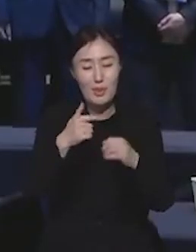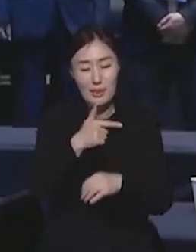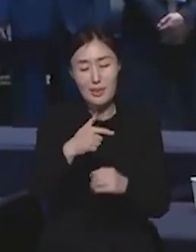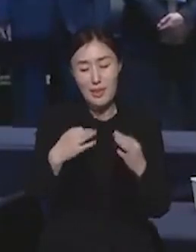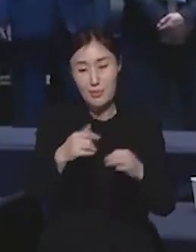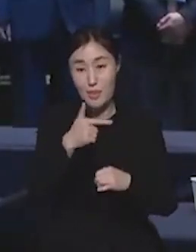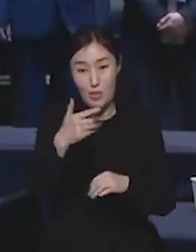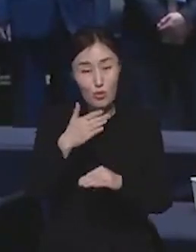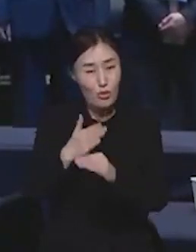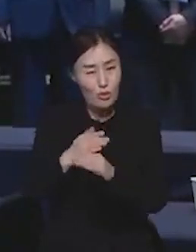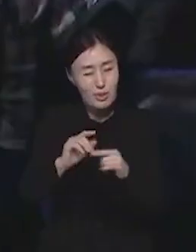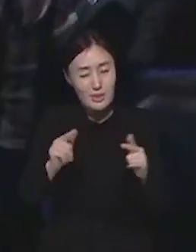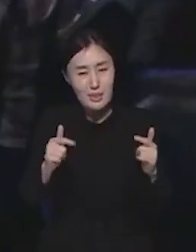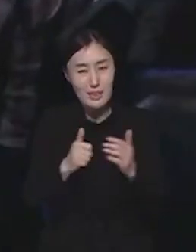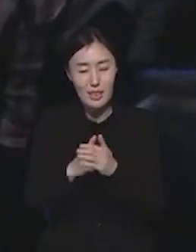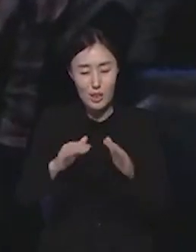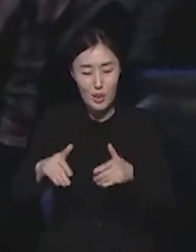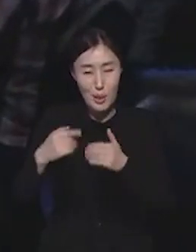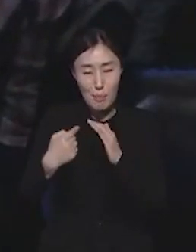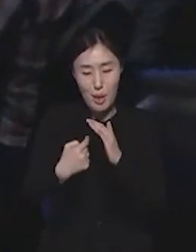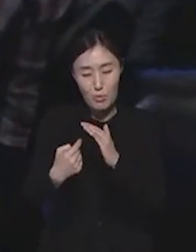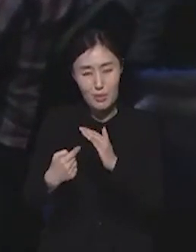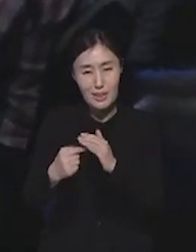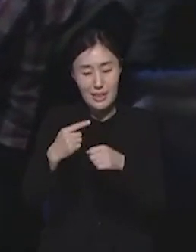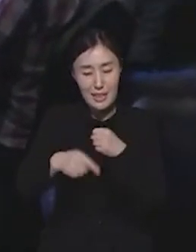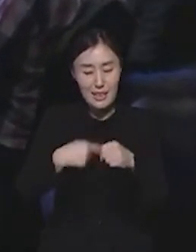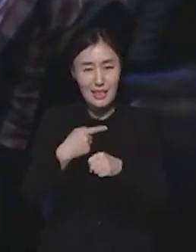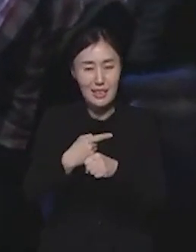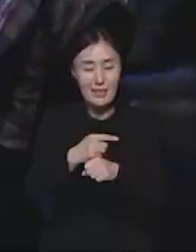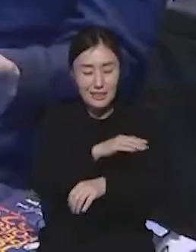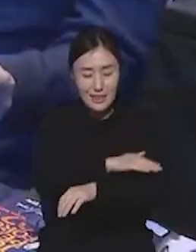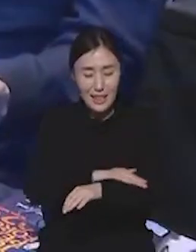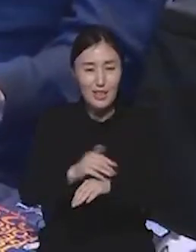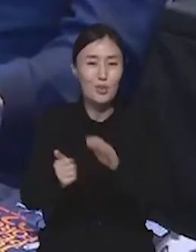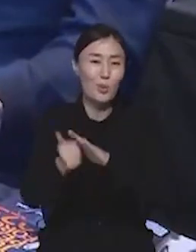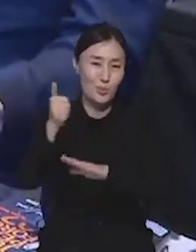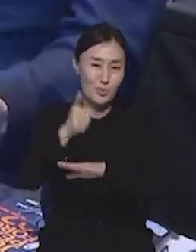올해 전남 방문의 해를 화려하게 수놓았습니다. KBC 박승현입니다.